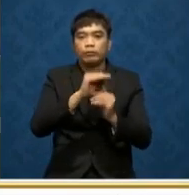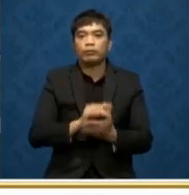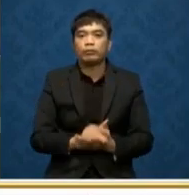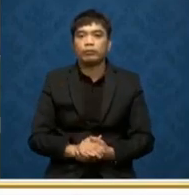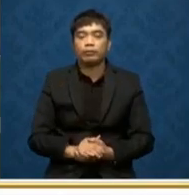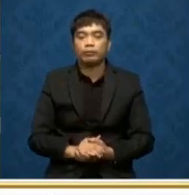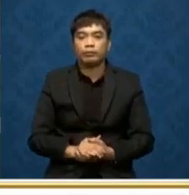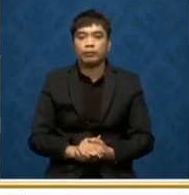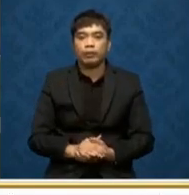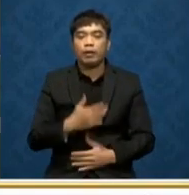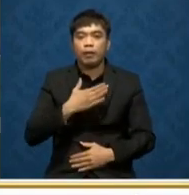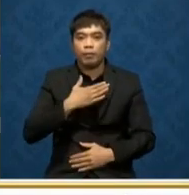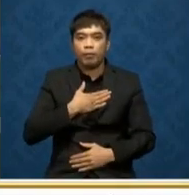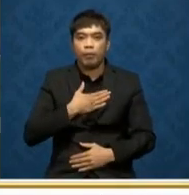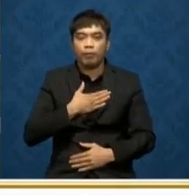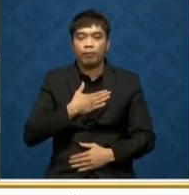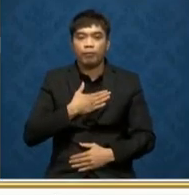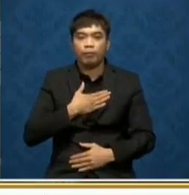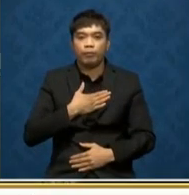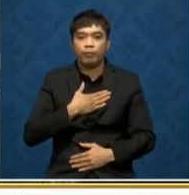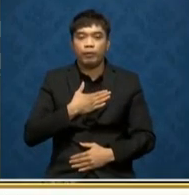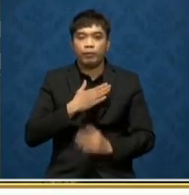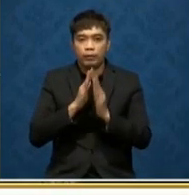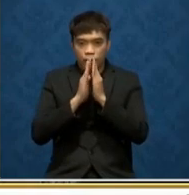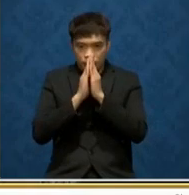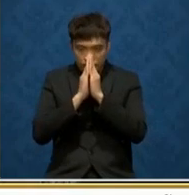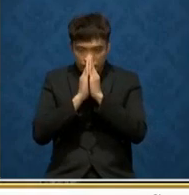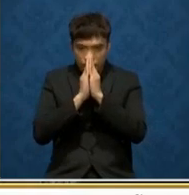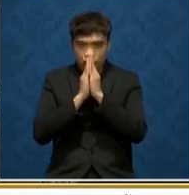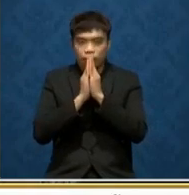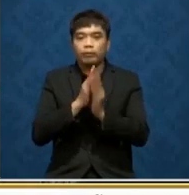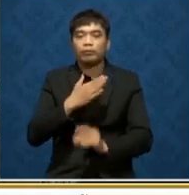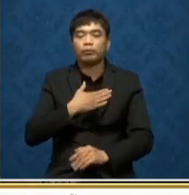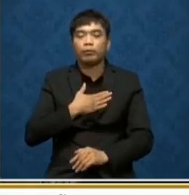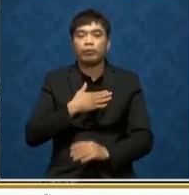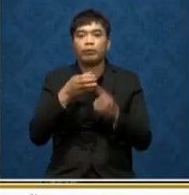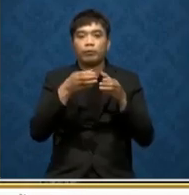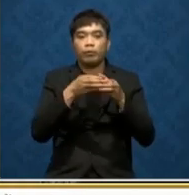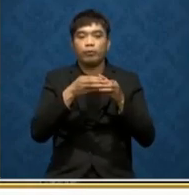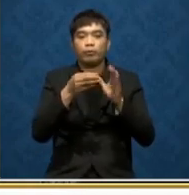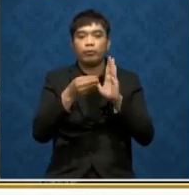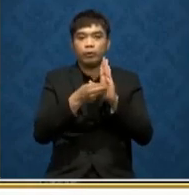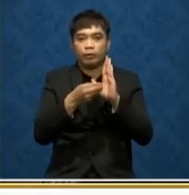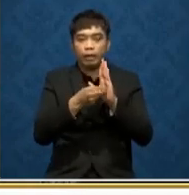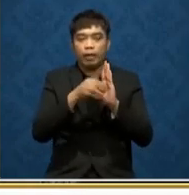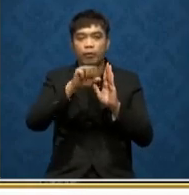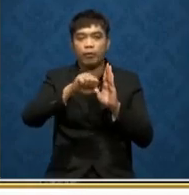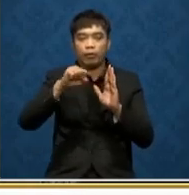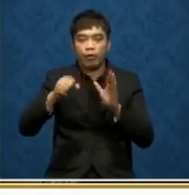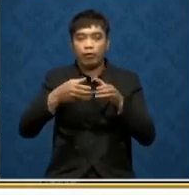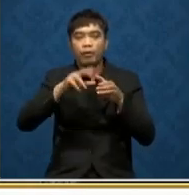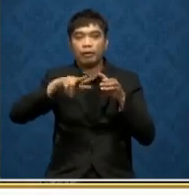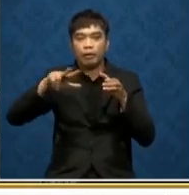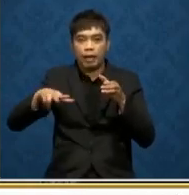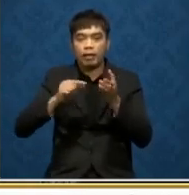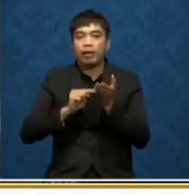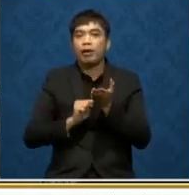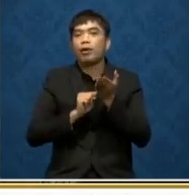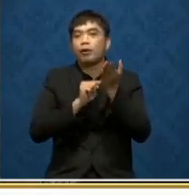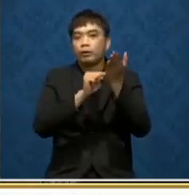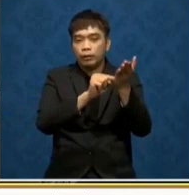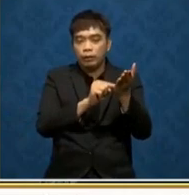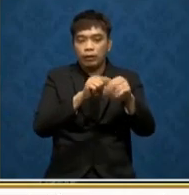ธานค่ะดิฉันธีรลัตน์สำเร็จวานิชสมาชิกสภาผู้แทนราษฎรกรุงเทพมหานครพรรคเพื่อไทยเขตลาดกระบังนะคะดิฉันขอ